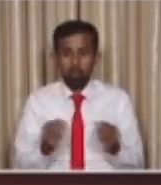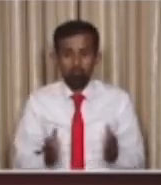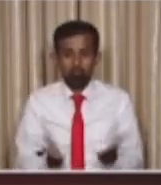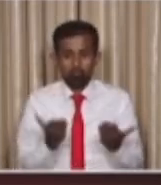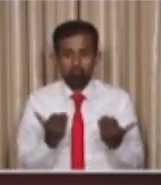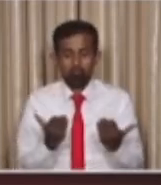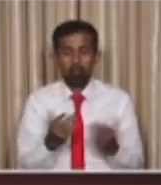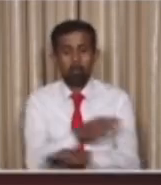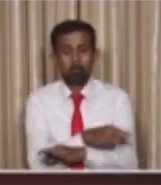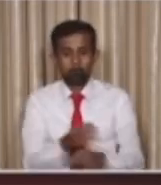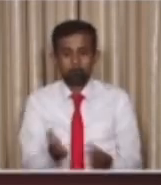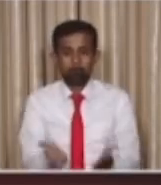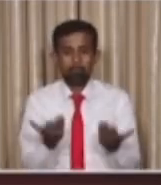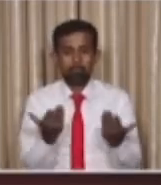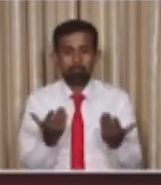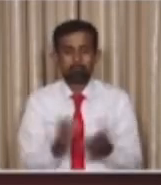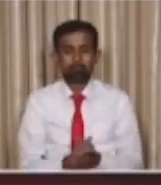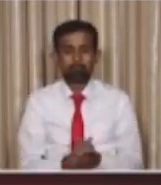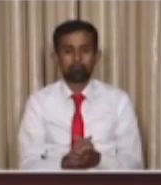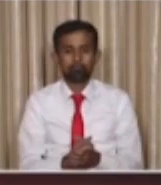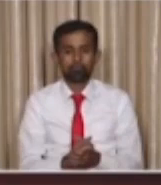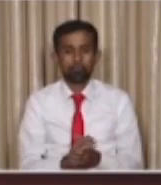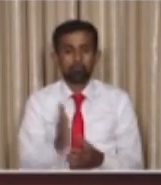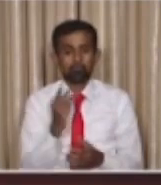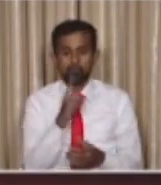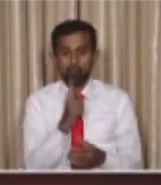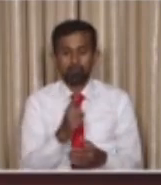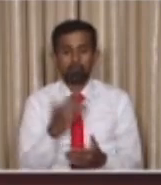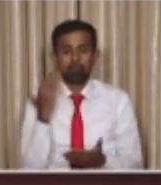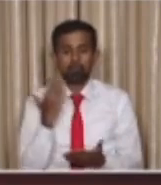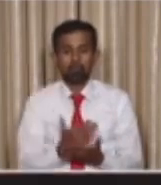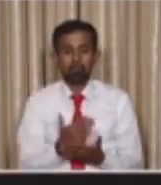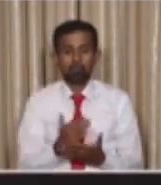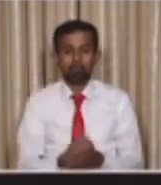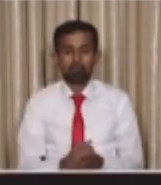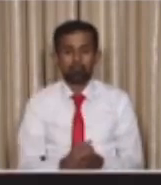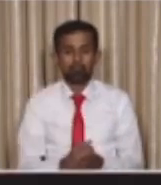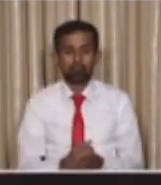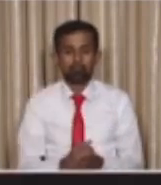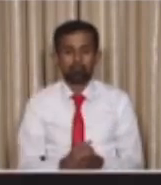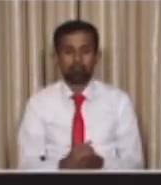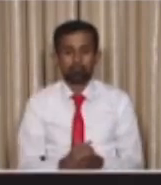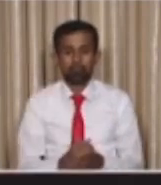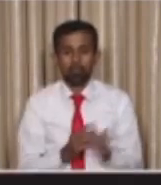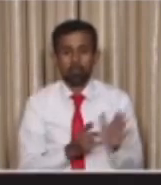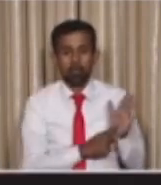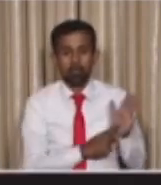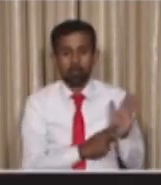ඒවා පිළිබඳ පියවර ගන්න කෙනෙක් කියනවා. ඒසයි ඒ ගැන විශේෂයෙන් මතක් කරමින් මගේ වචන ස්වල්පය අවසන් කරනවා. Honorable Lasanta Alagiyawanna you have 20